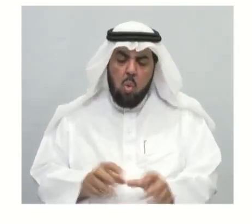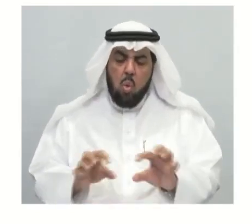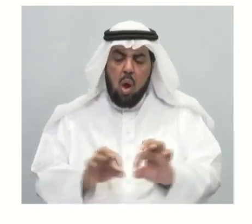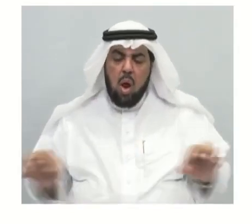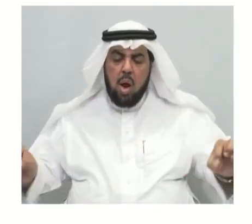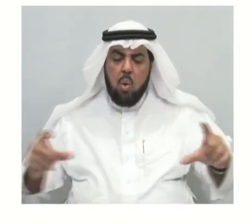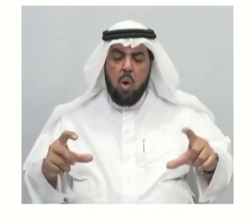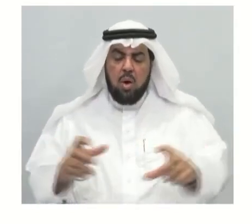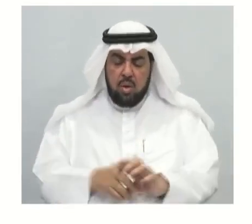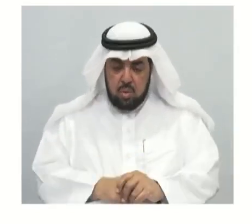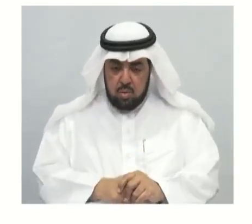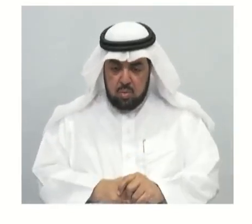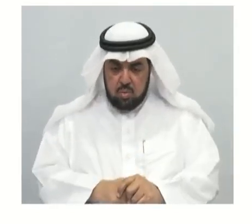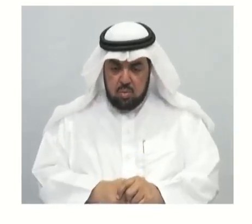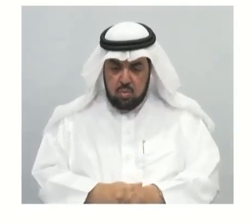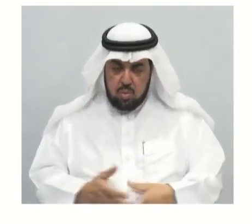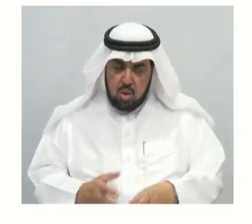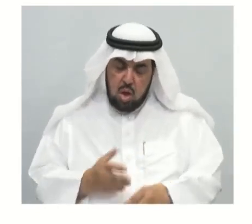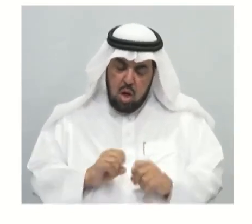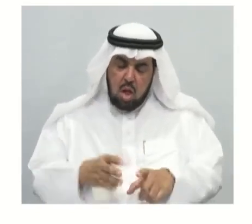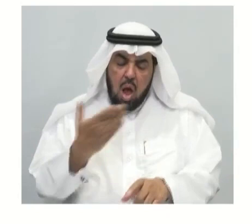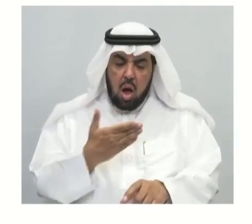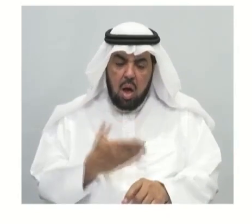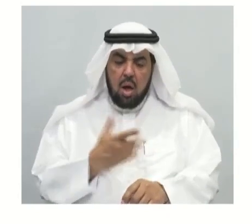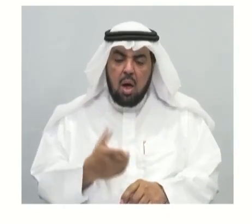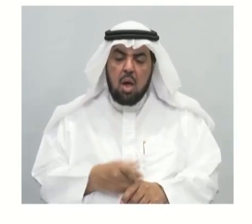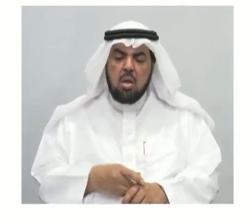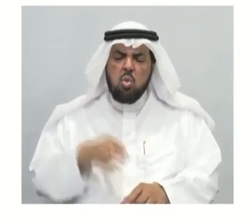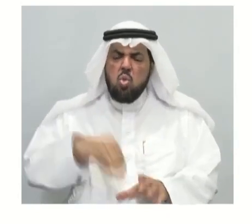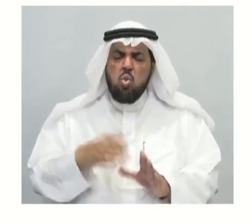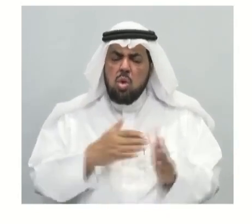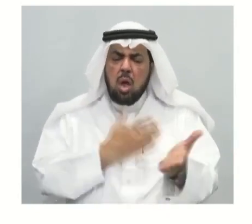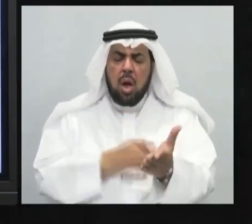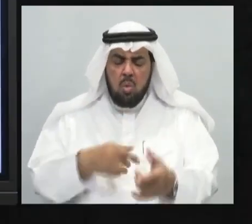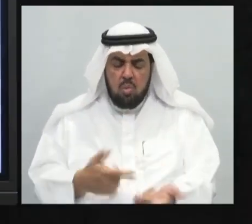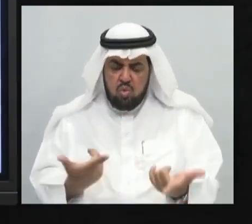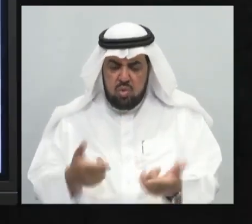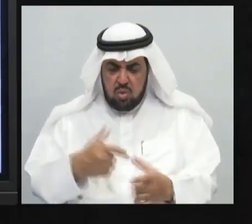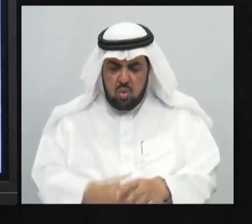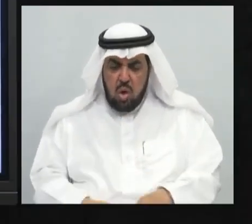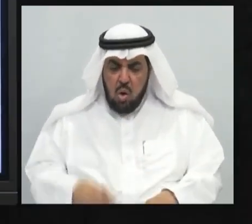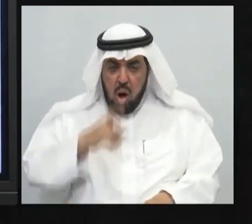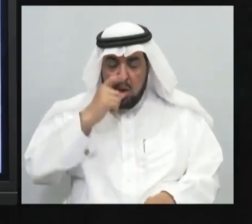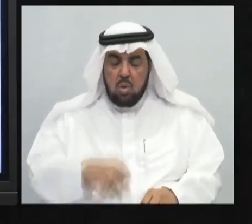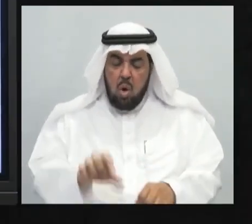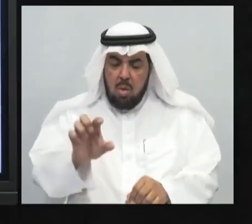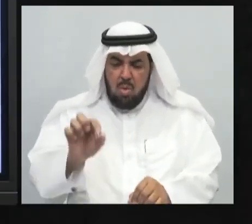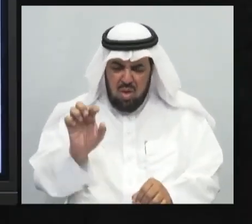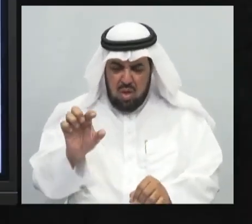هي العنوان يهدف لاطلاع القارع على مغزى التقرير ويجب ان يكون